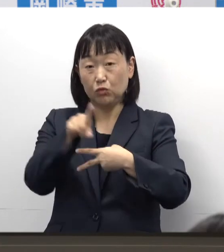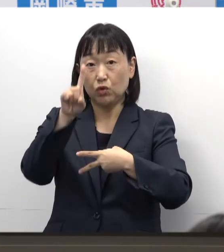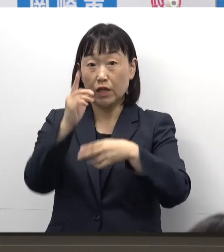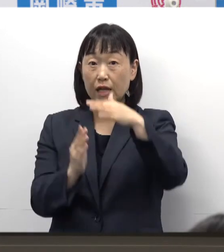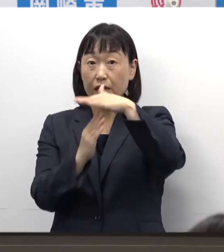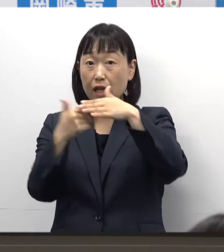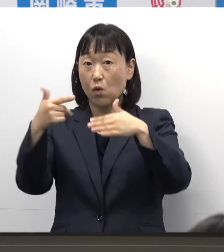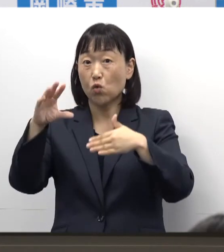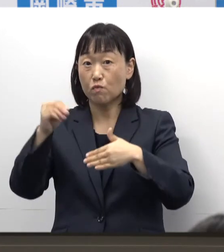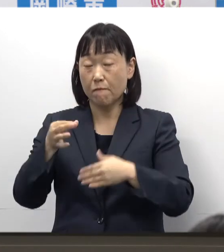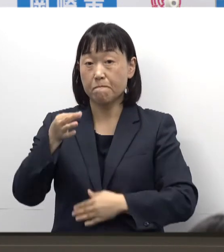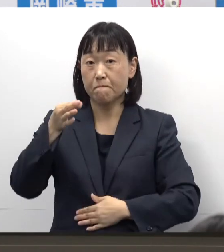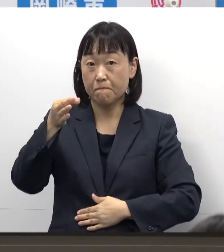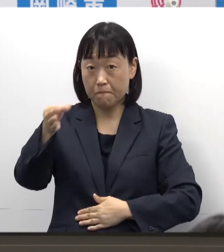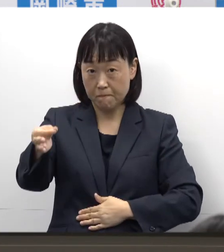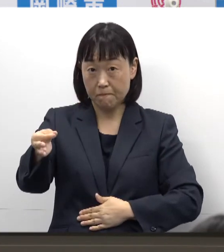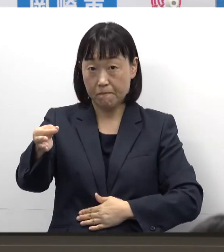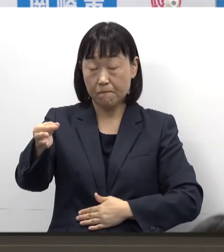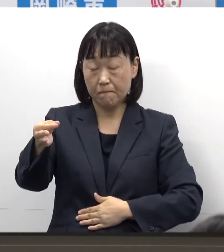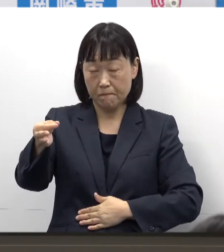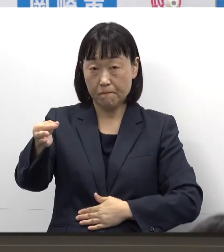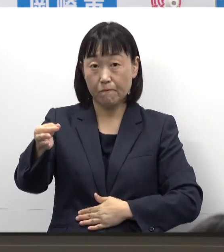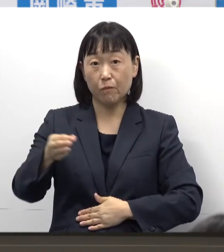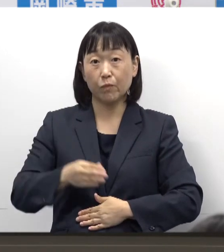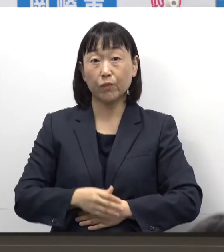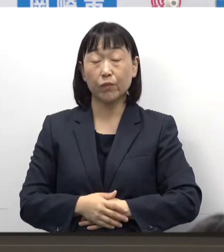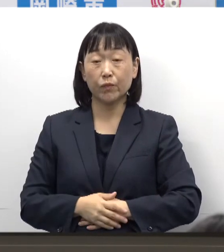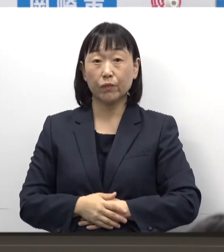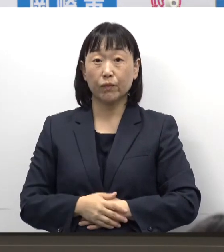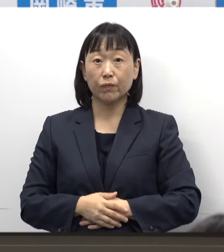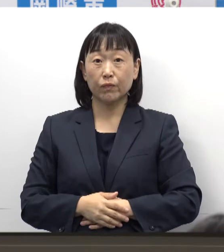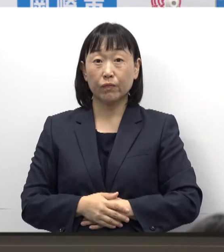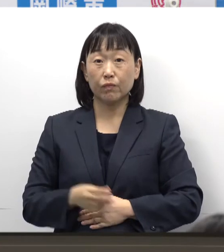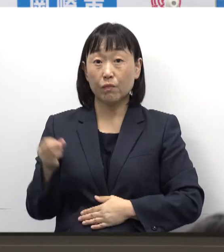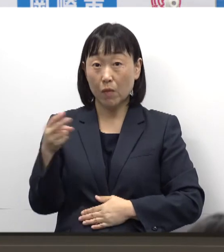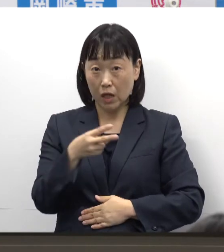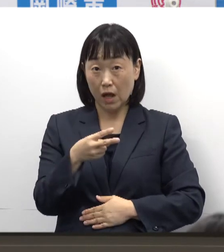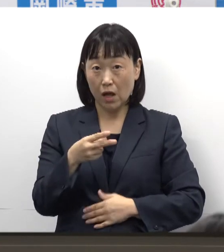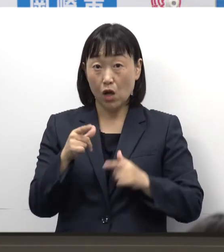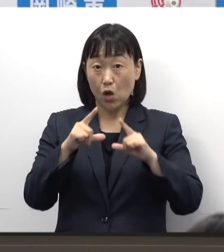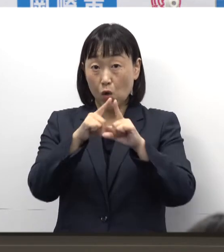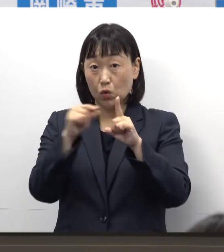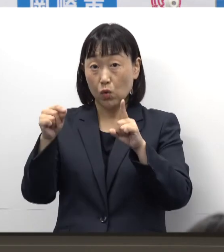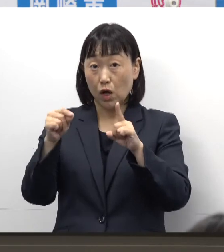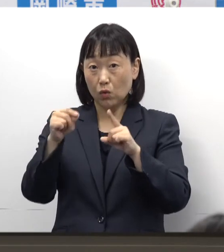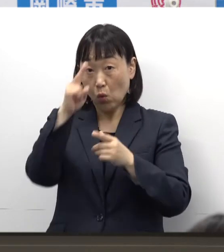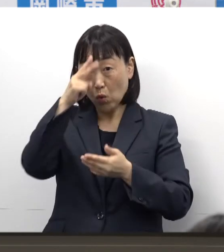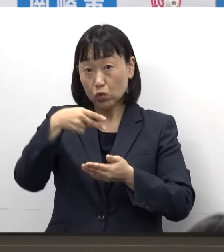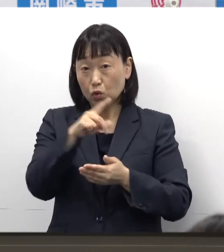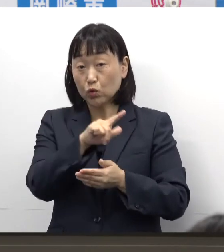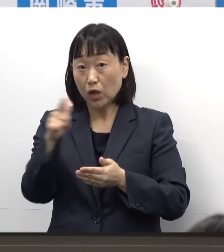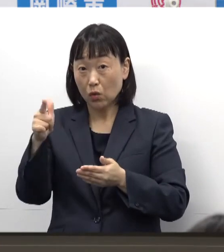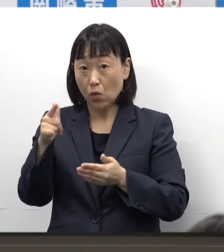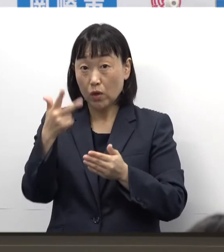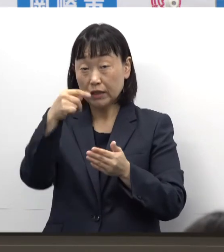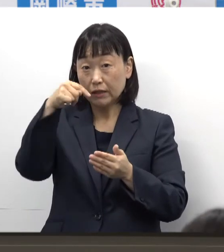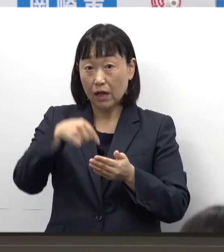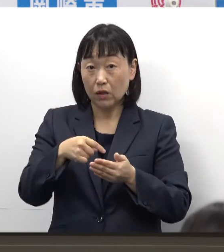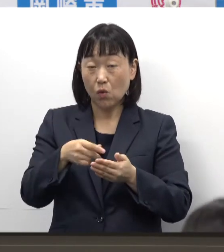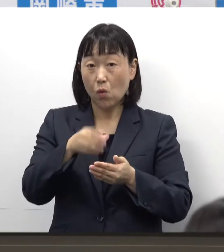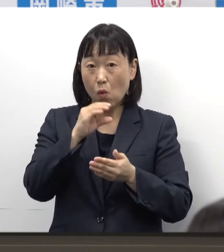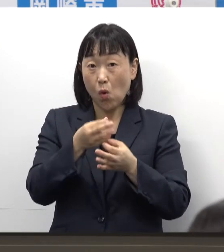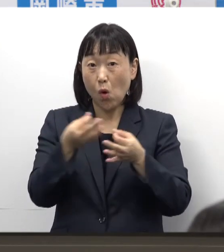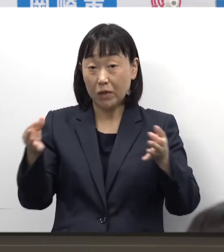6万円を補助金として交付いたしますまたツアーの昼食ので市内飲食店で